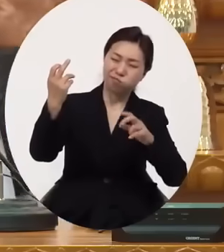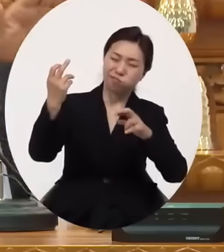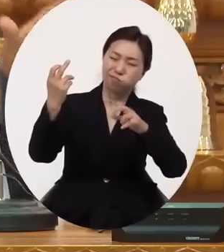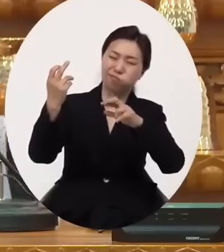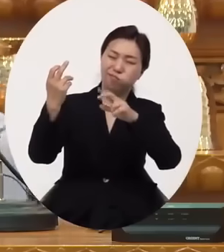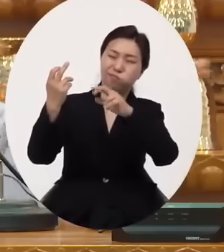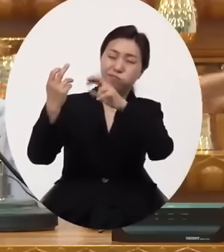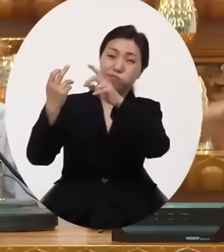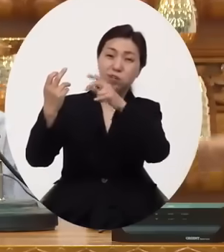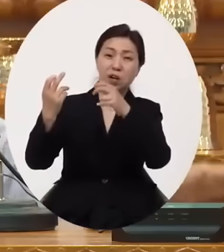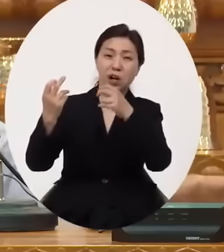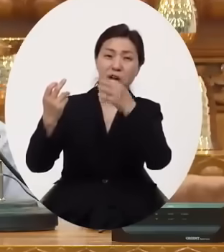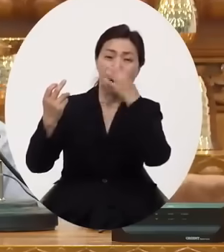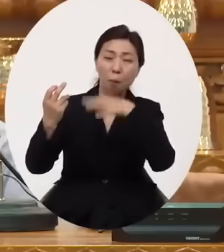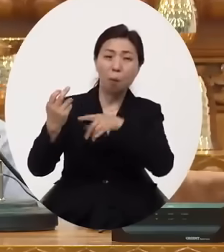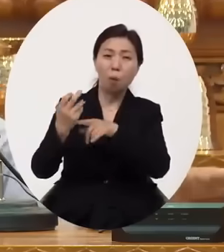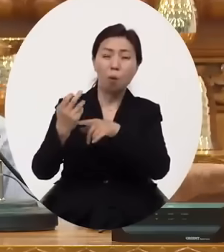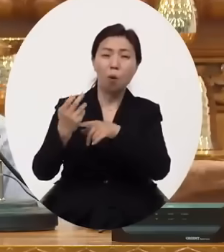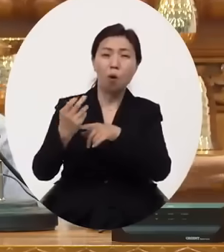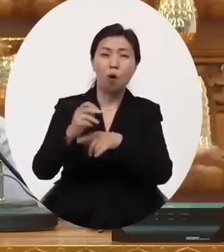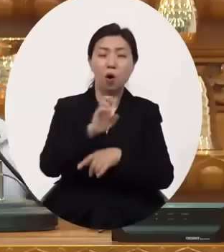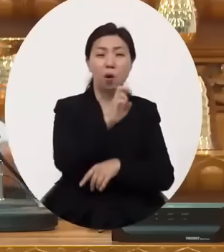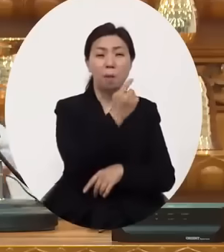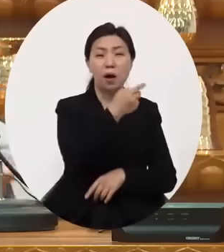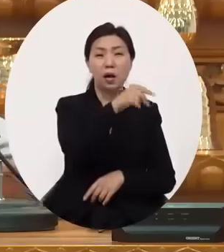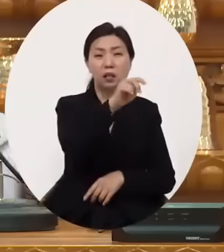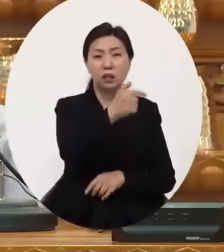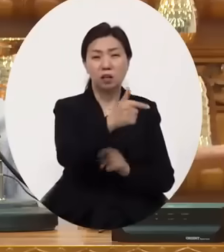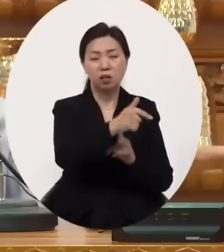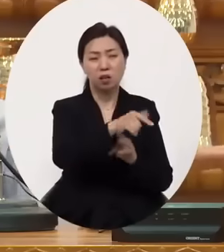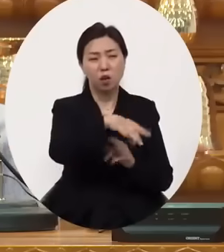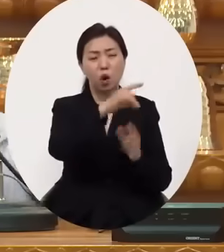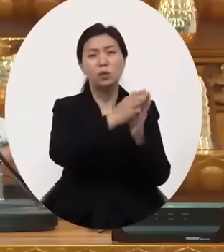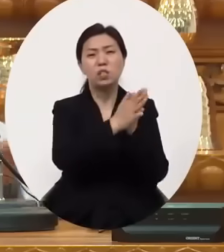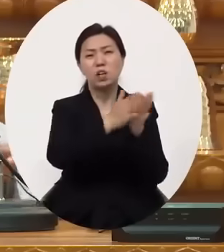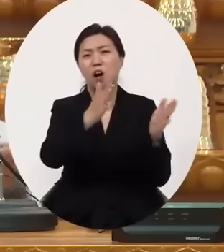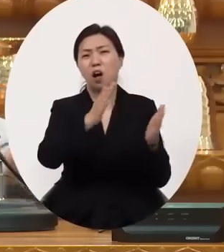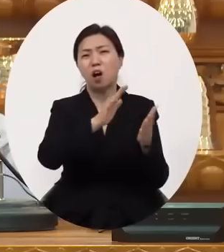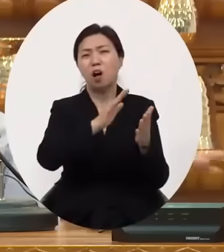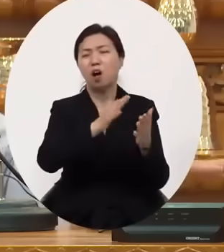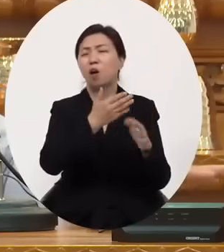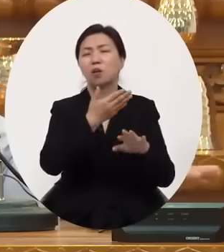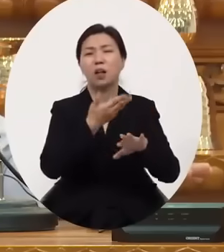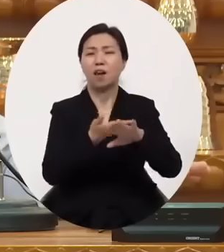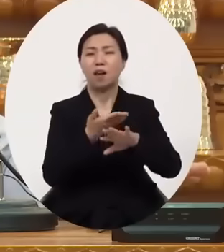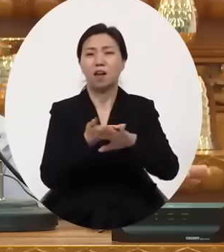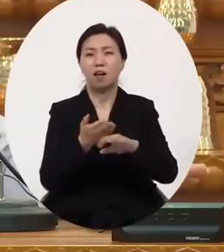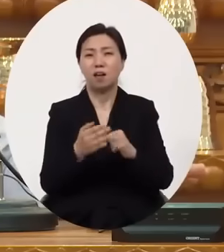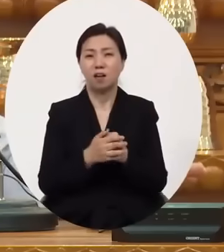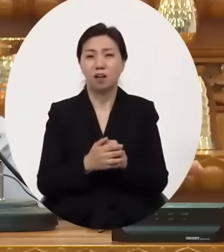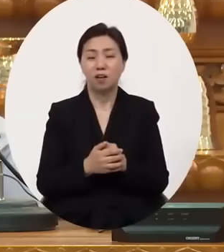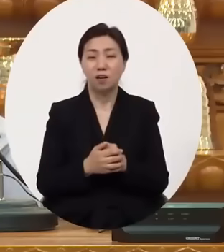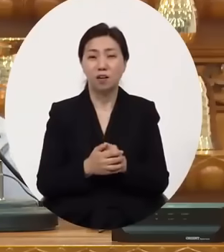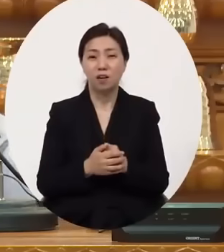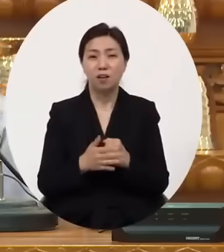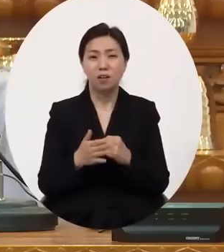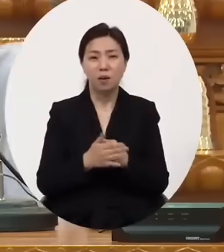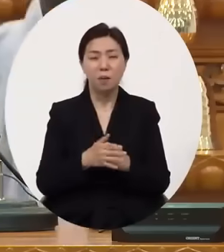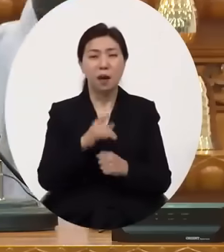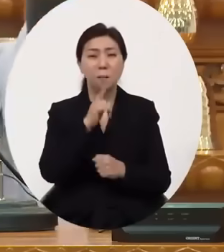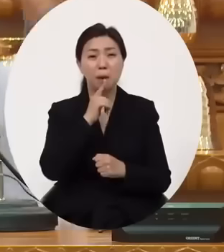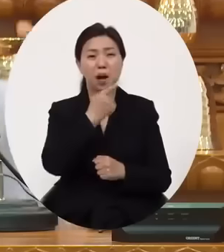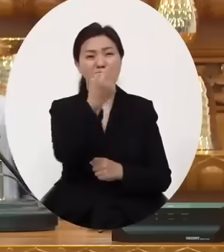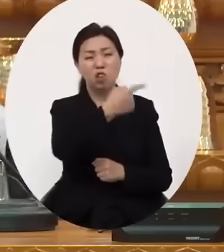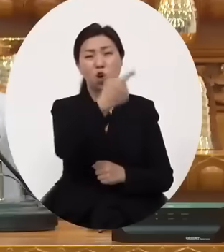100% 올라가야 되고, 저쪽 내설악 쪽으로 올라가면 그건 벌써 출발 지점이 해발 300, 뭐 500 이렇게 되기 때문에